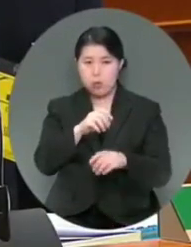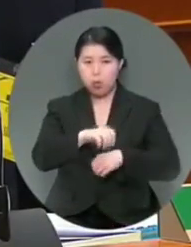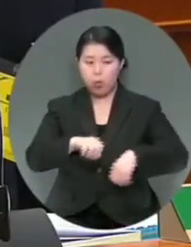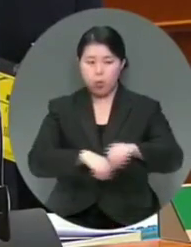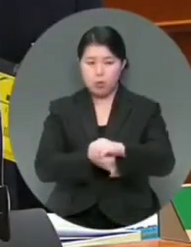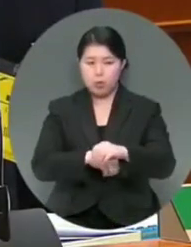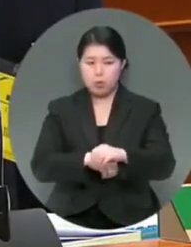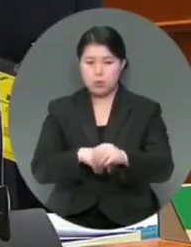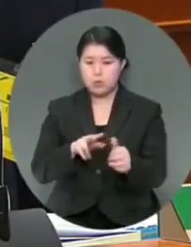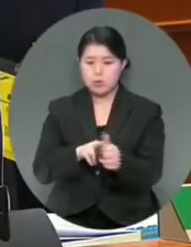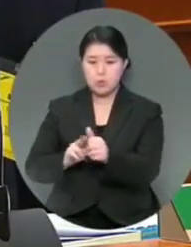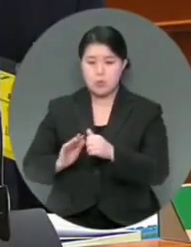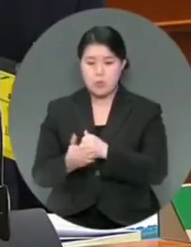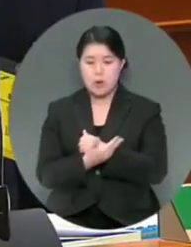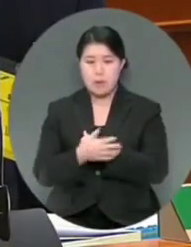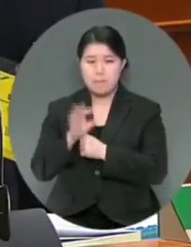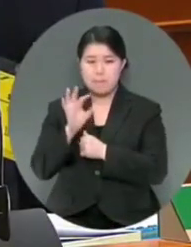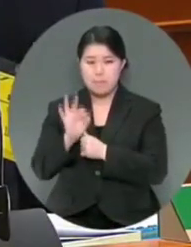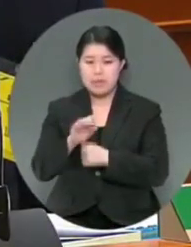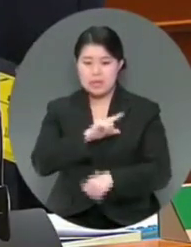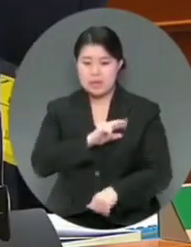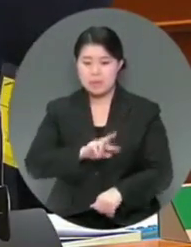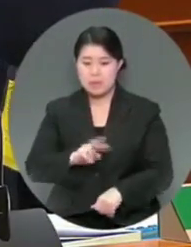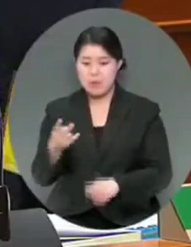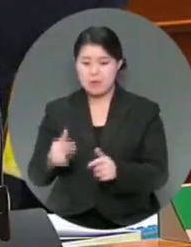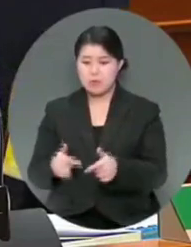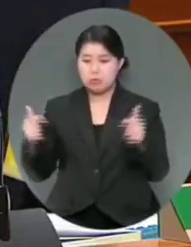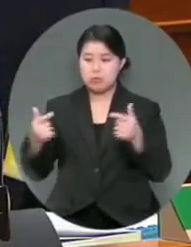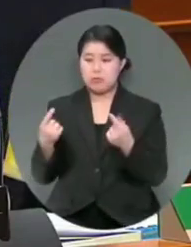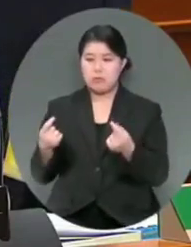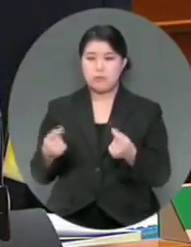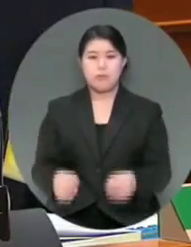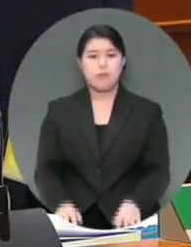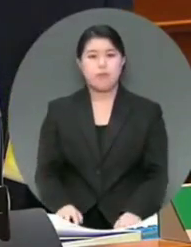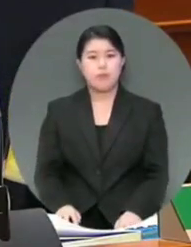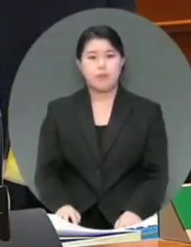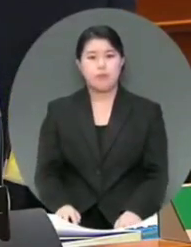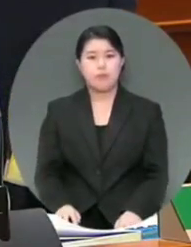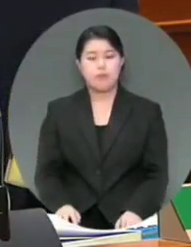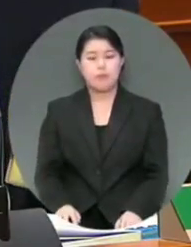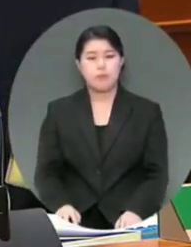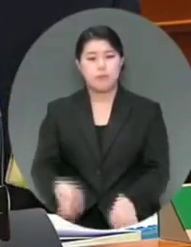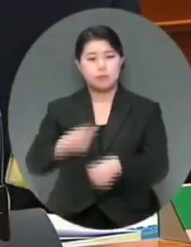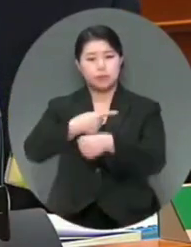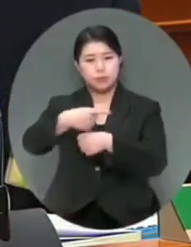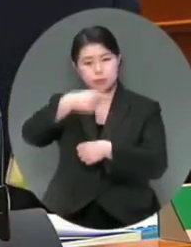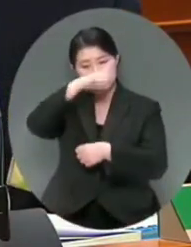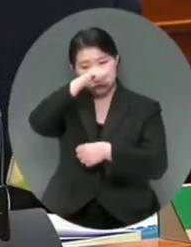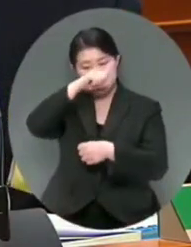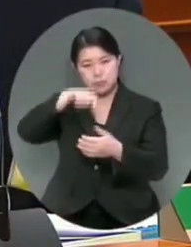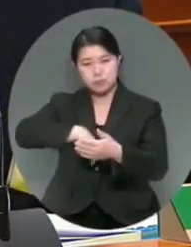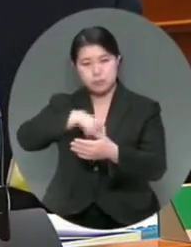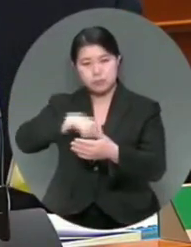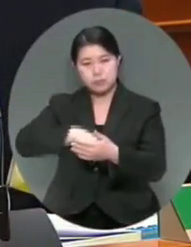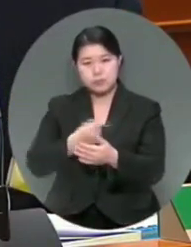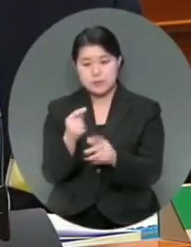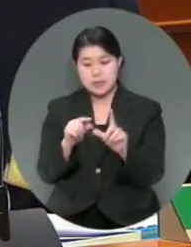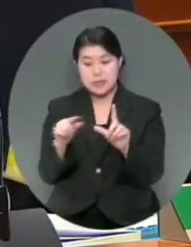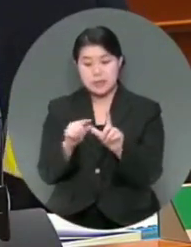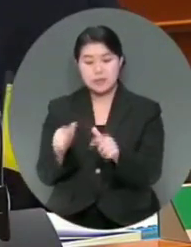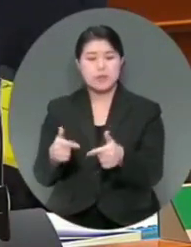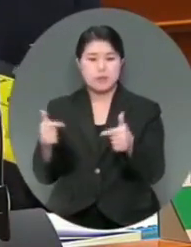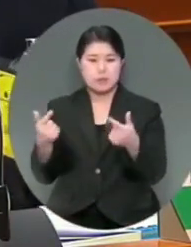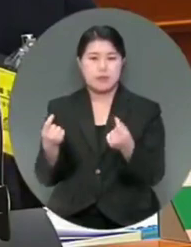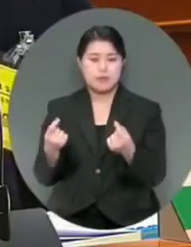오히려 이 정보보안비라고 하는 명목으로 증액된 거네요. 제가 내년 예산안에 일부 증액